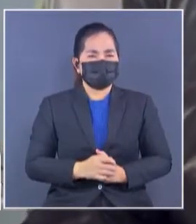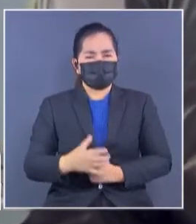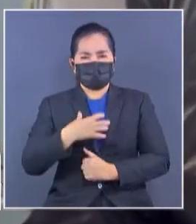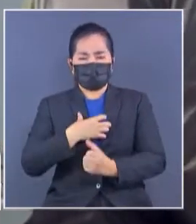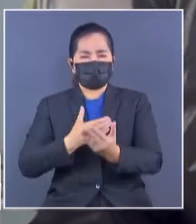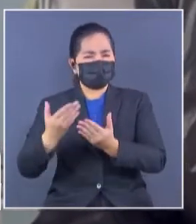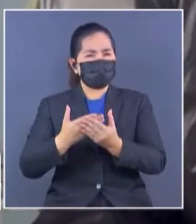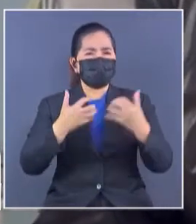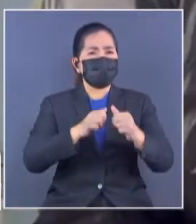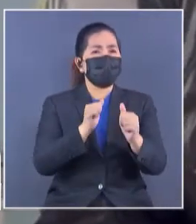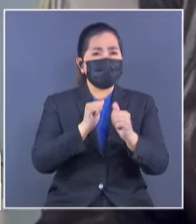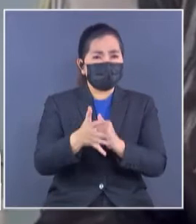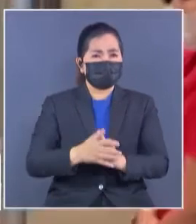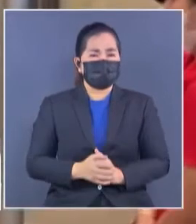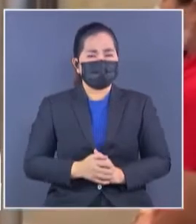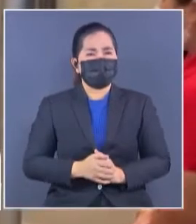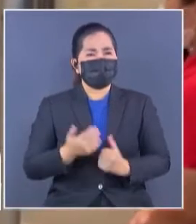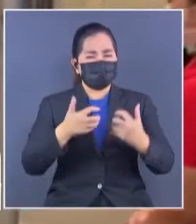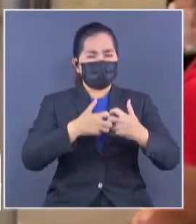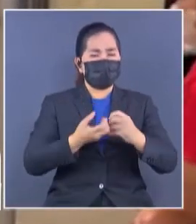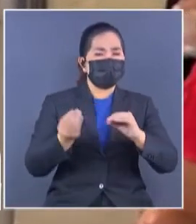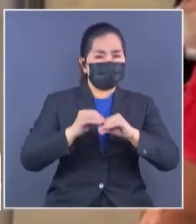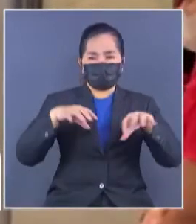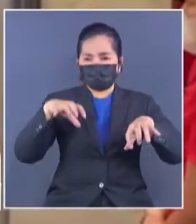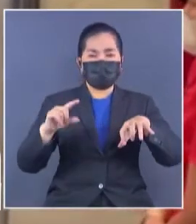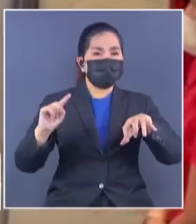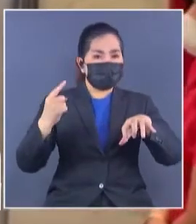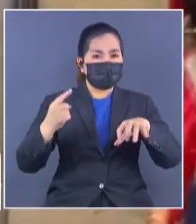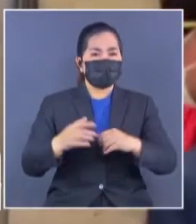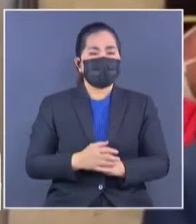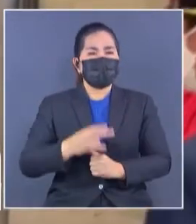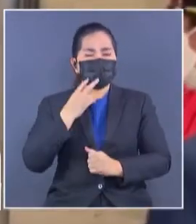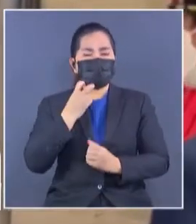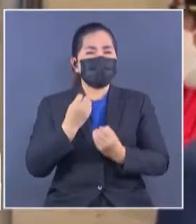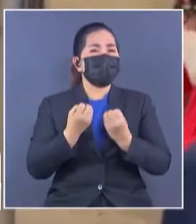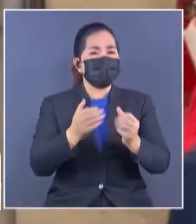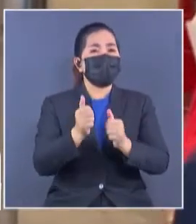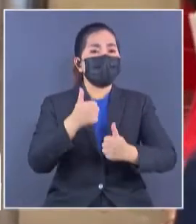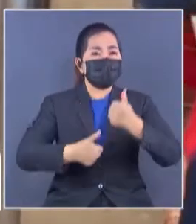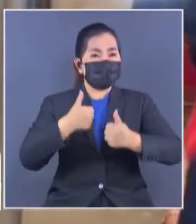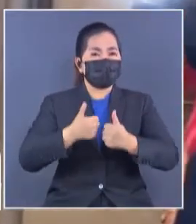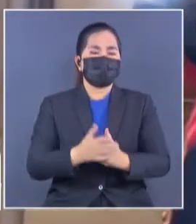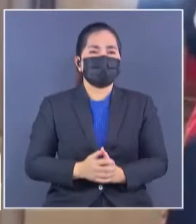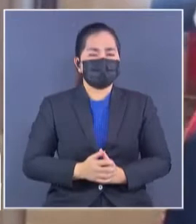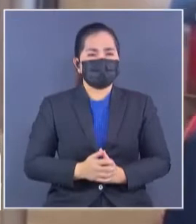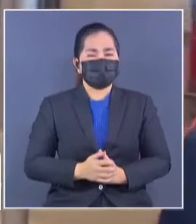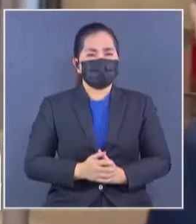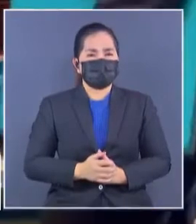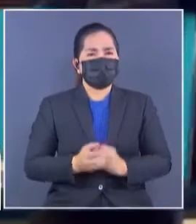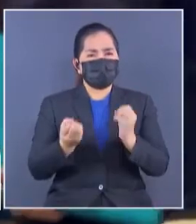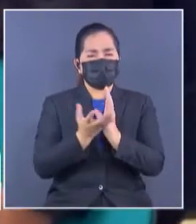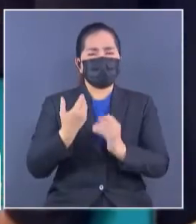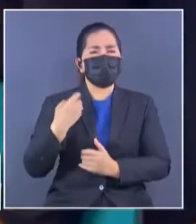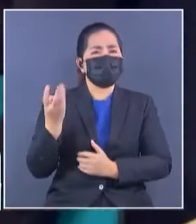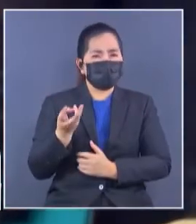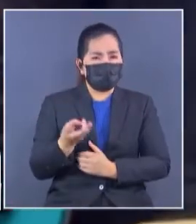การของลูกค้าการที่มีโรงน้ำแข็งโรงงานอื่นมาส่งน้ำแข็งแข่งกันในพื้นที่เนี่ยพูดตามตรงกระทบน้อยม